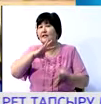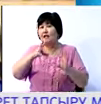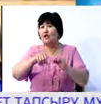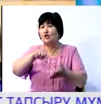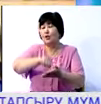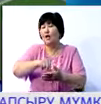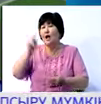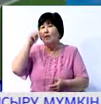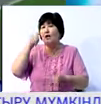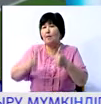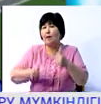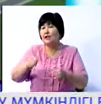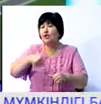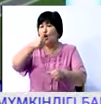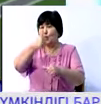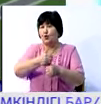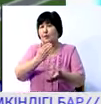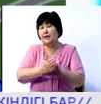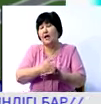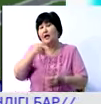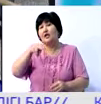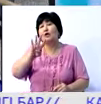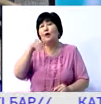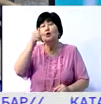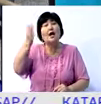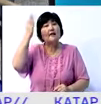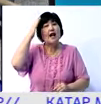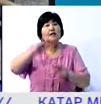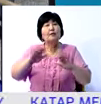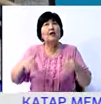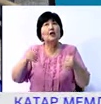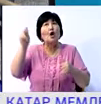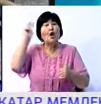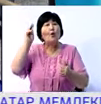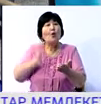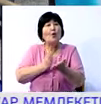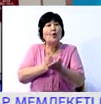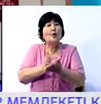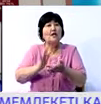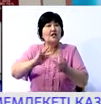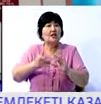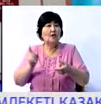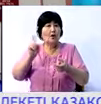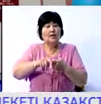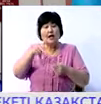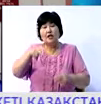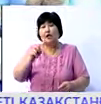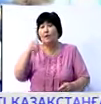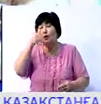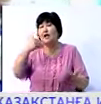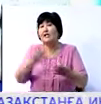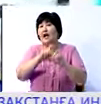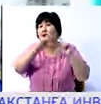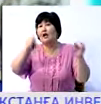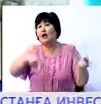көрсетті. Білім бәсекелерінде көш бастады. 2004 жылы дарынды балаларға арналған оқу желісіне қосылды. 2012 жылы жаңа ғимаратқа